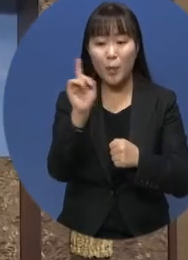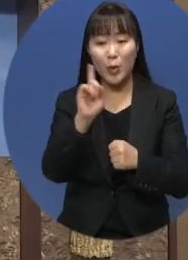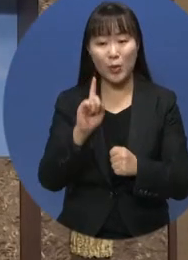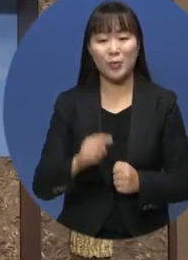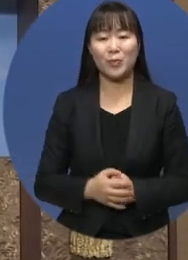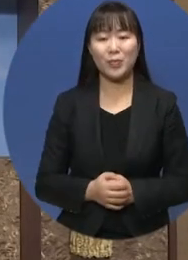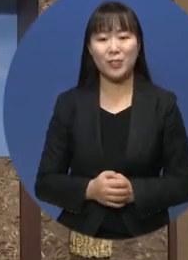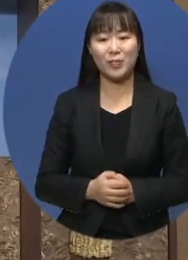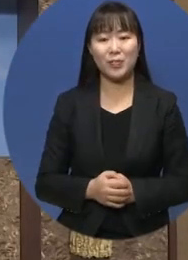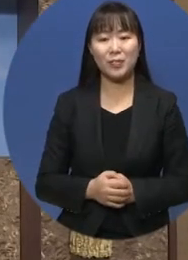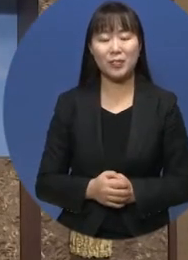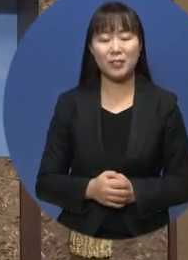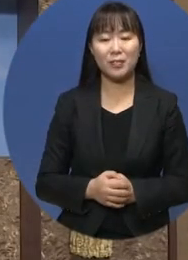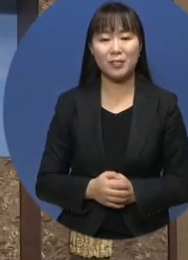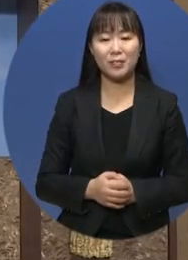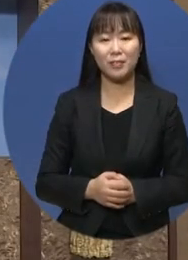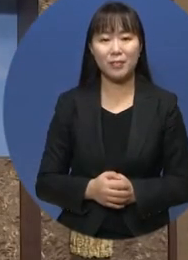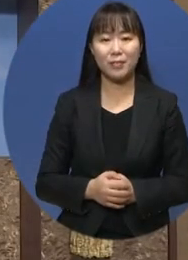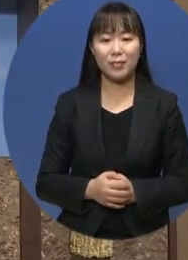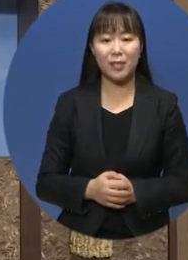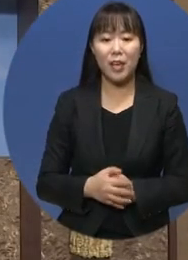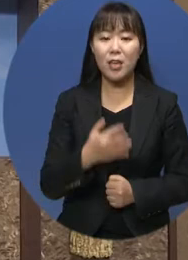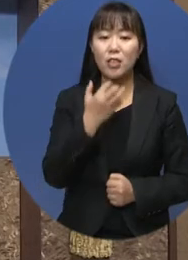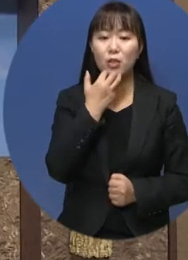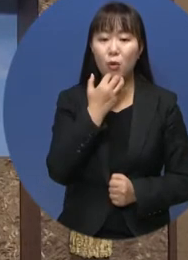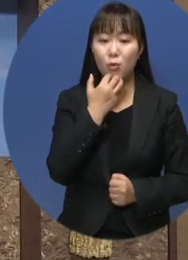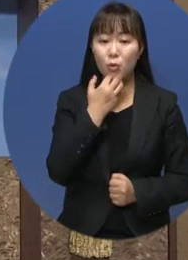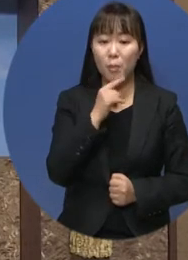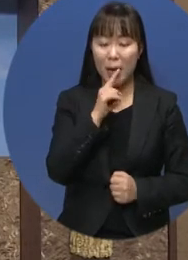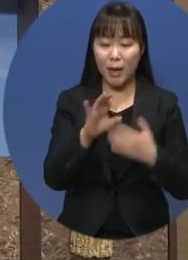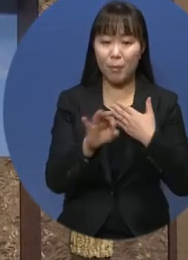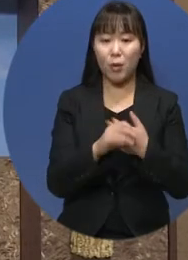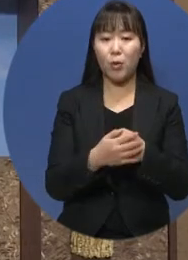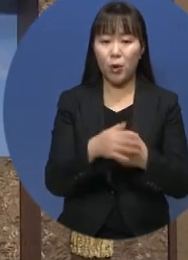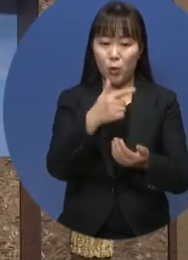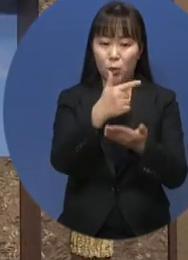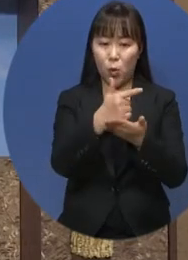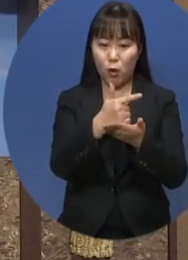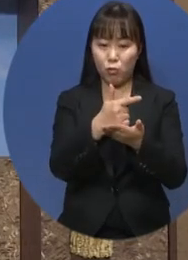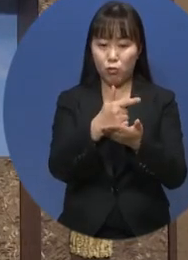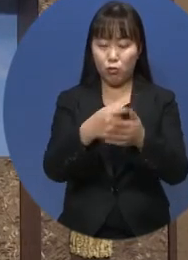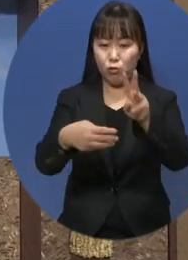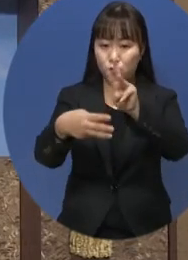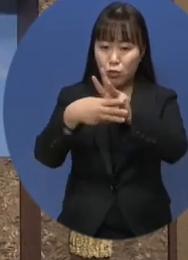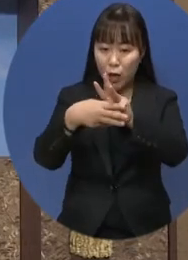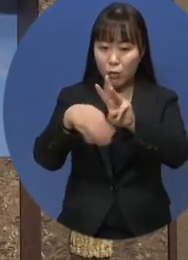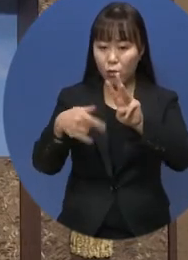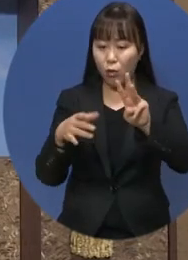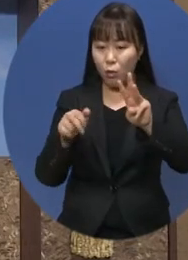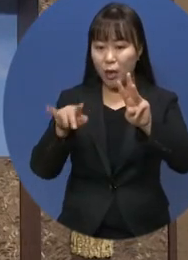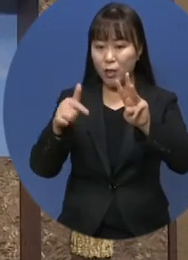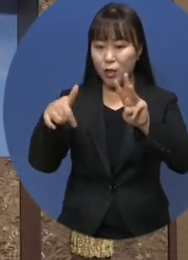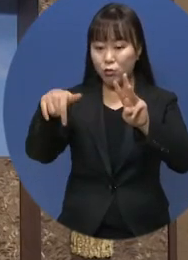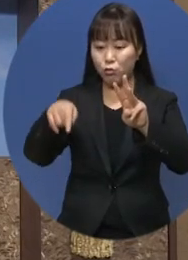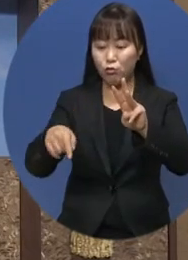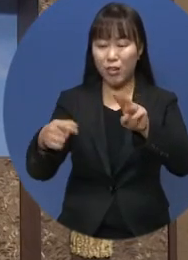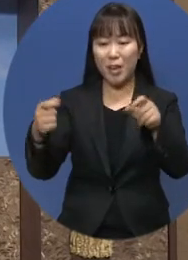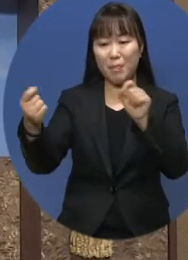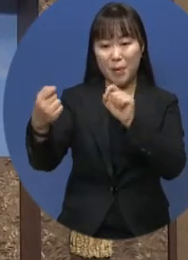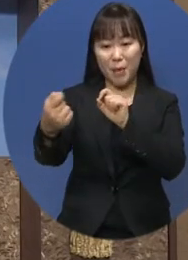있냐면 어 서울 얘기하면 농구 중랑구 광진구 와 접하고